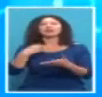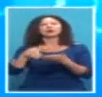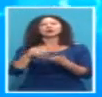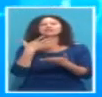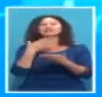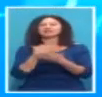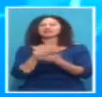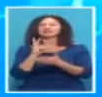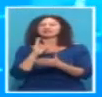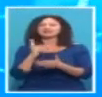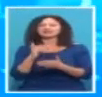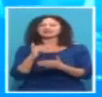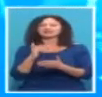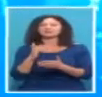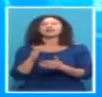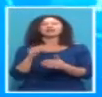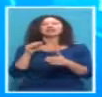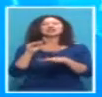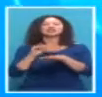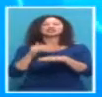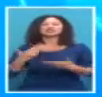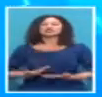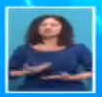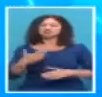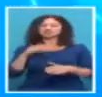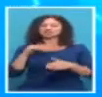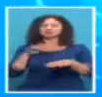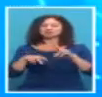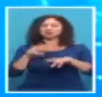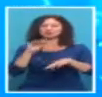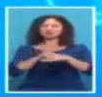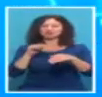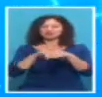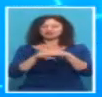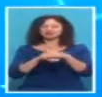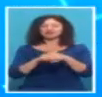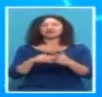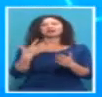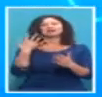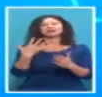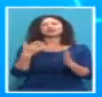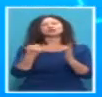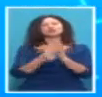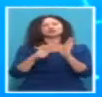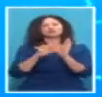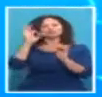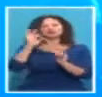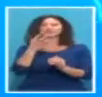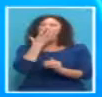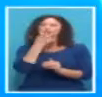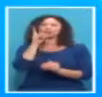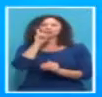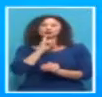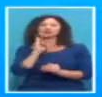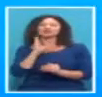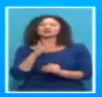квадратных метров своим вкладчикам Жилстройсбербанк предоставляет займы по ставке от 5 до 7% годовых. Теплые и уютные квартиры